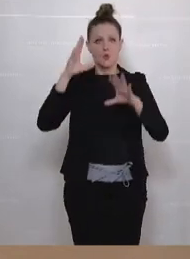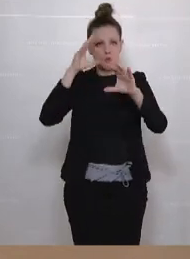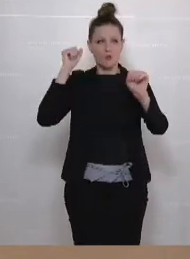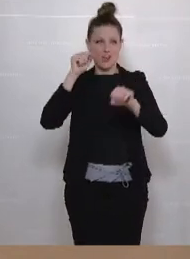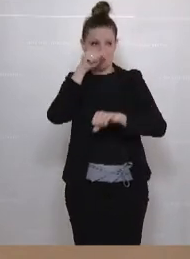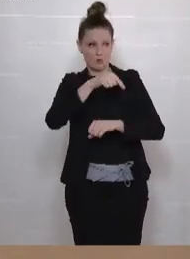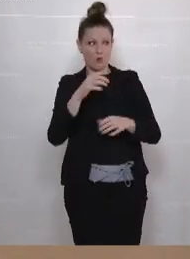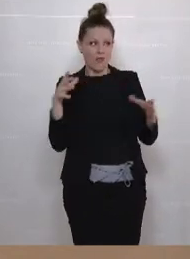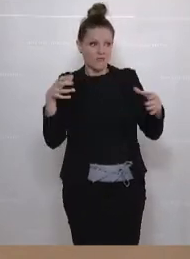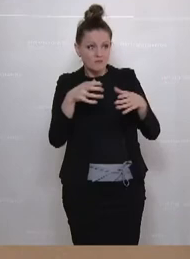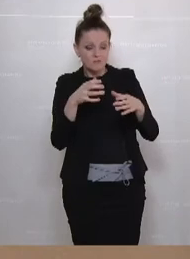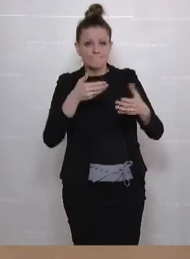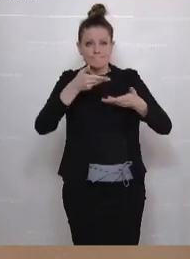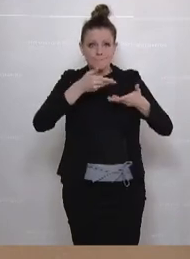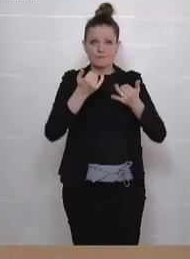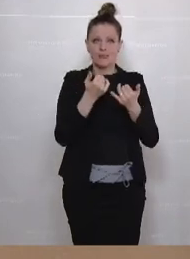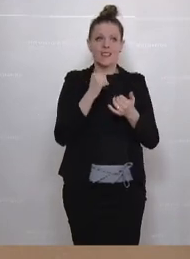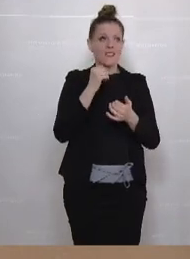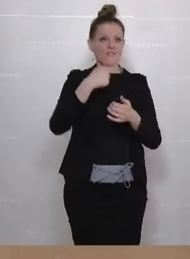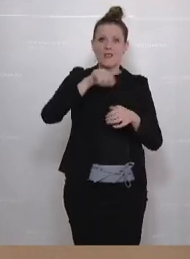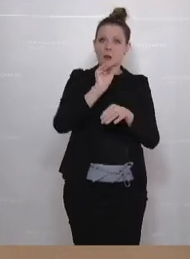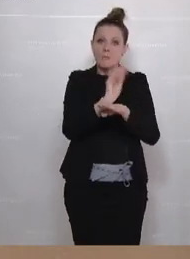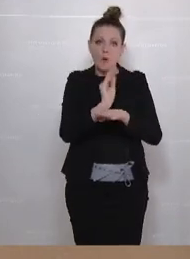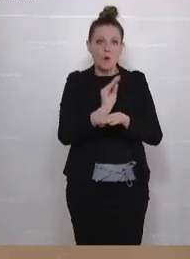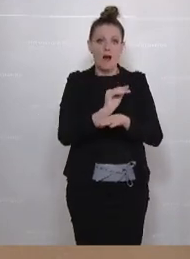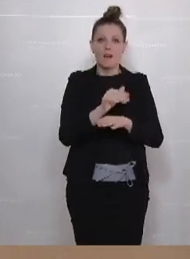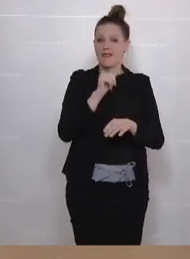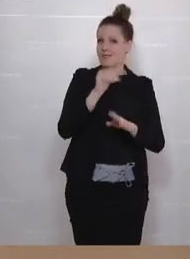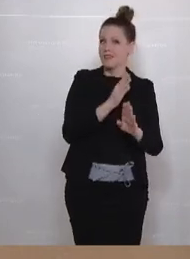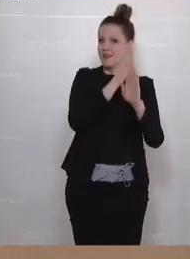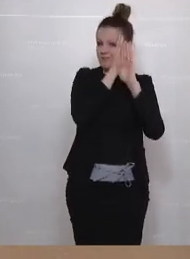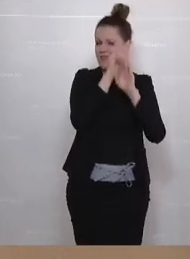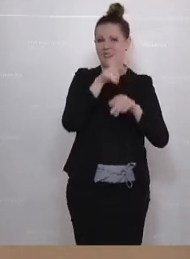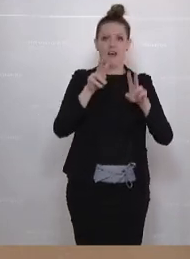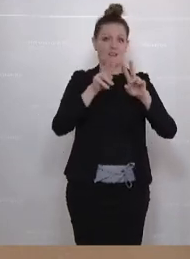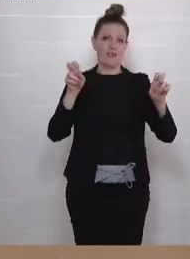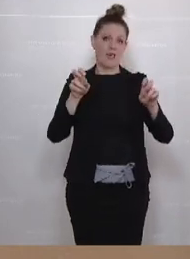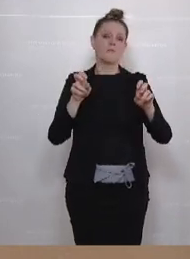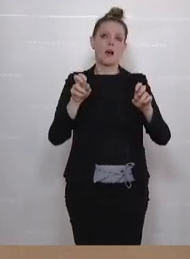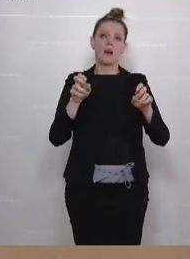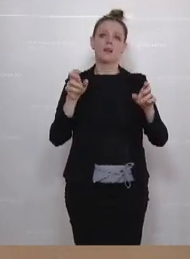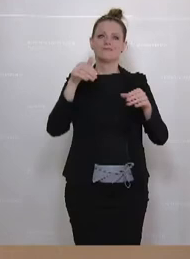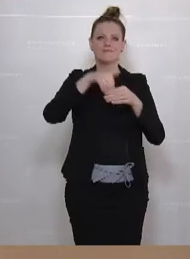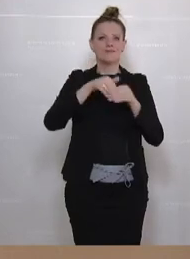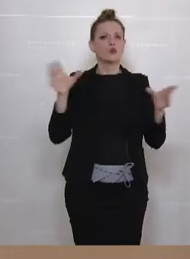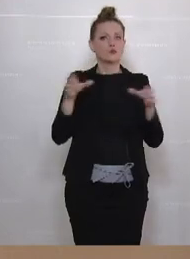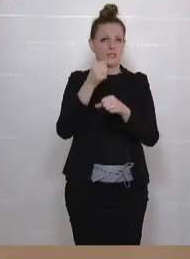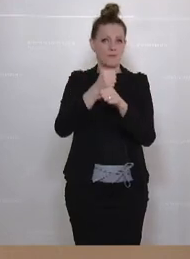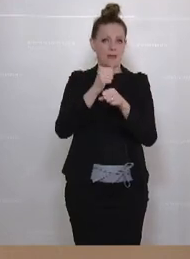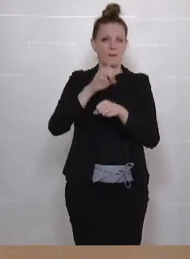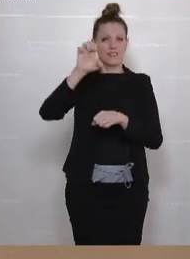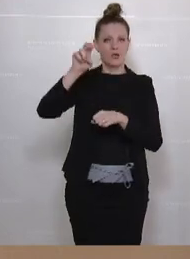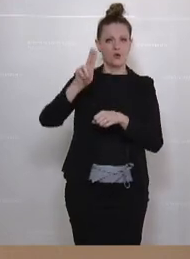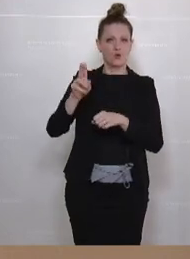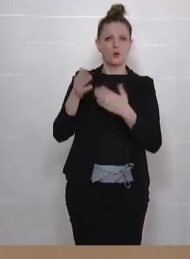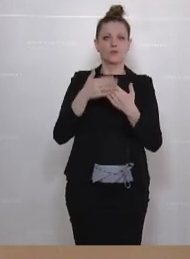Ort und sichtbar machen, wir schauen nicht weg, das ist ein Thema, das ist auch Thema, das Teil der Zusammenarbeit mit der EU ist. Denken wir nur